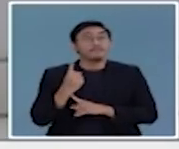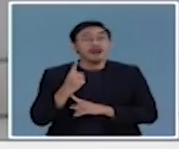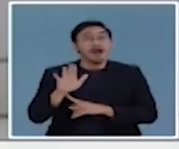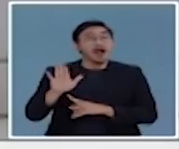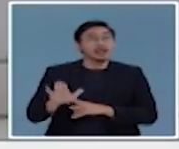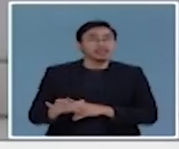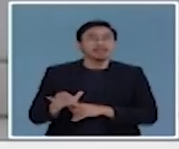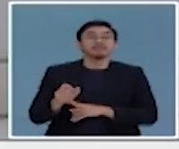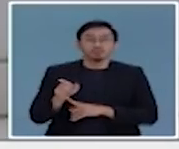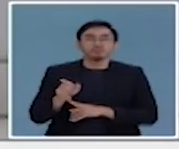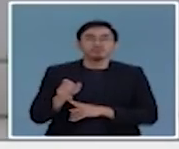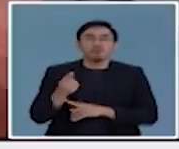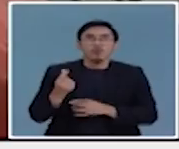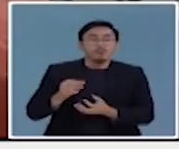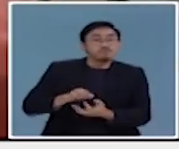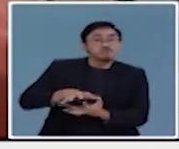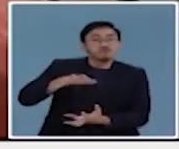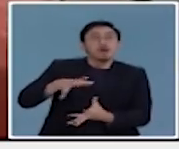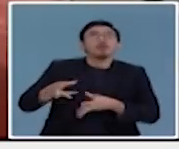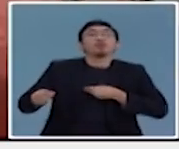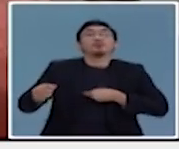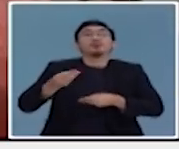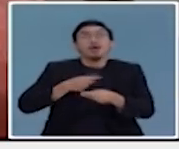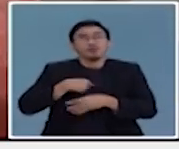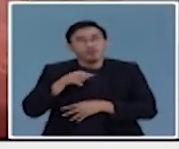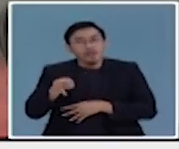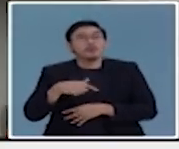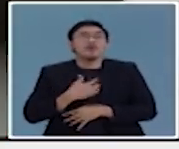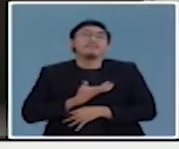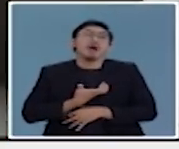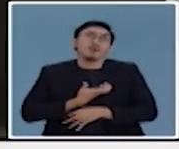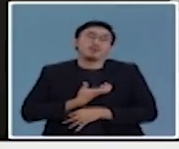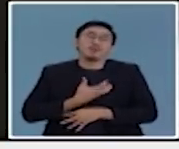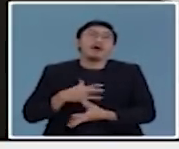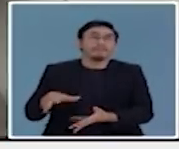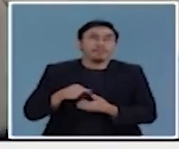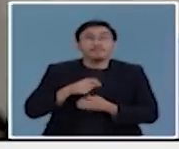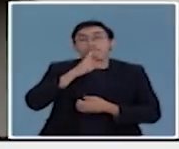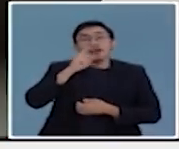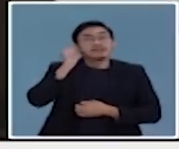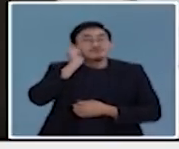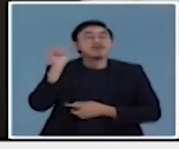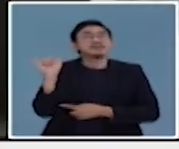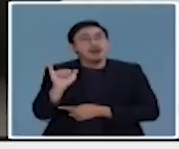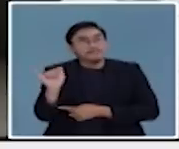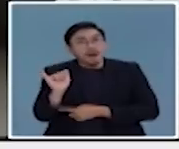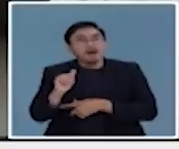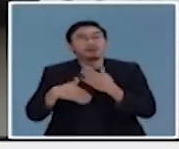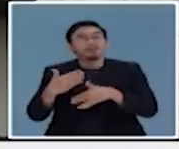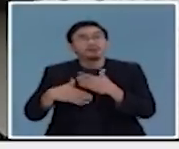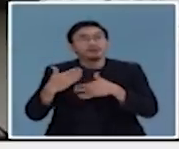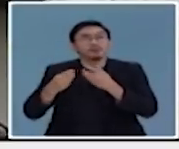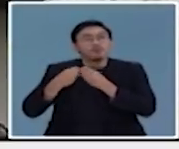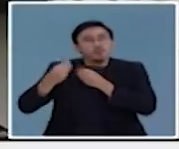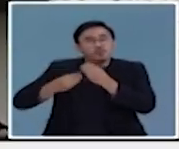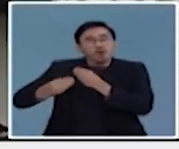juga meneruskan. Setelah adik saya lupa, akhirnya orang tua saya meneruskan, akhirnya jadi kebiasaan keluarga dari tahun 2016